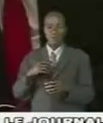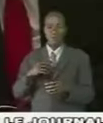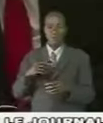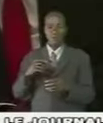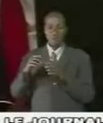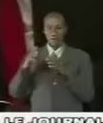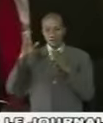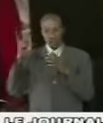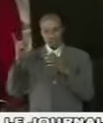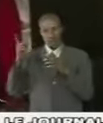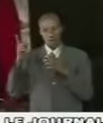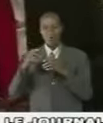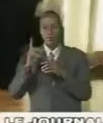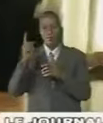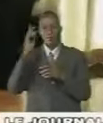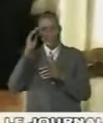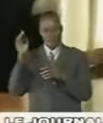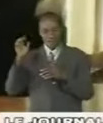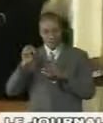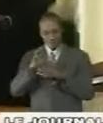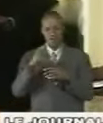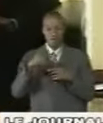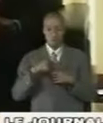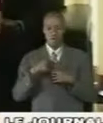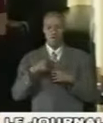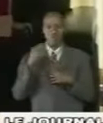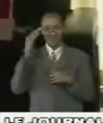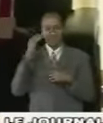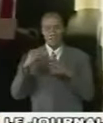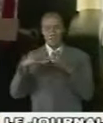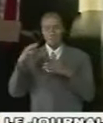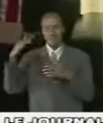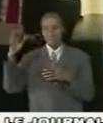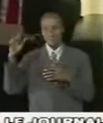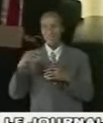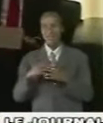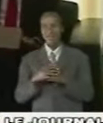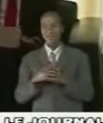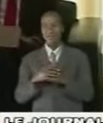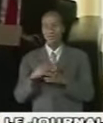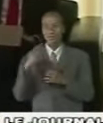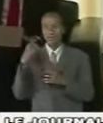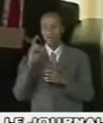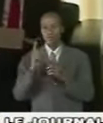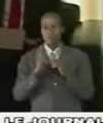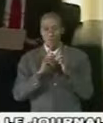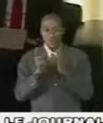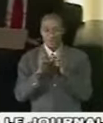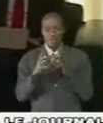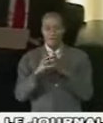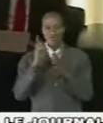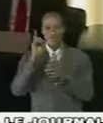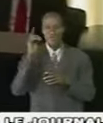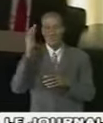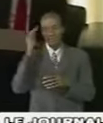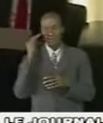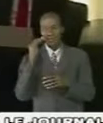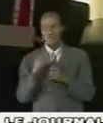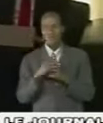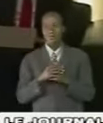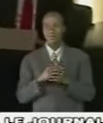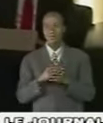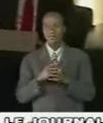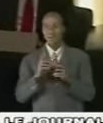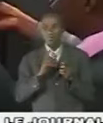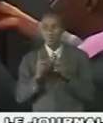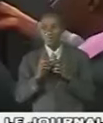et moi-même, ministre d'État, ministre des Affaires étrangères, envoyé donc par le président Ouattara, Alassane Ouattara, le président de la République de Côte d'Ivoire et le